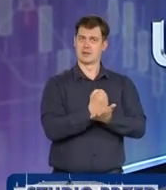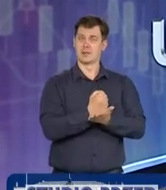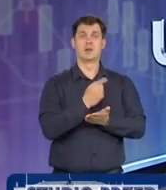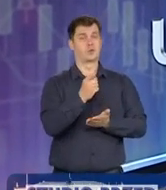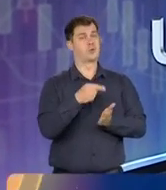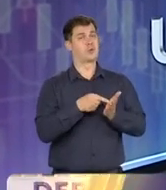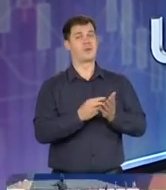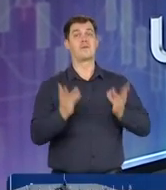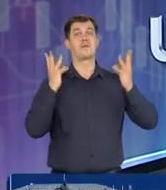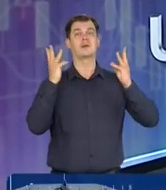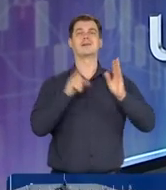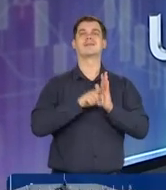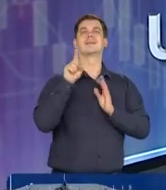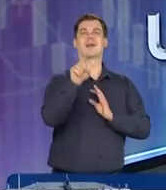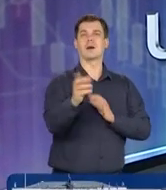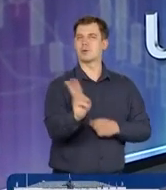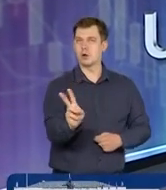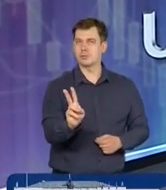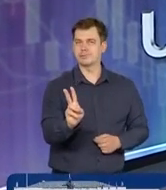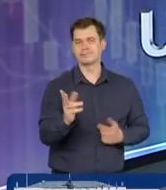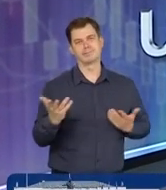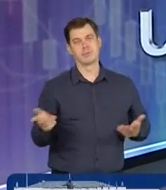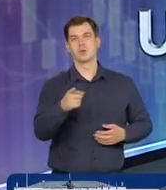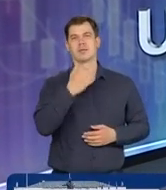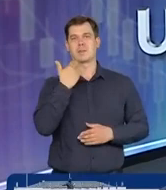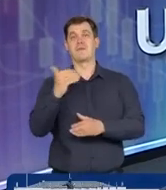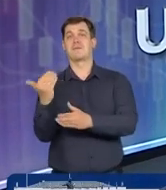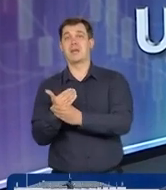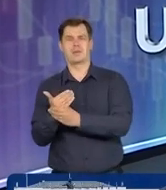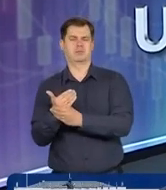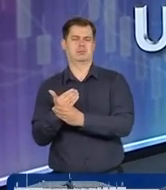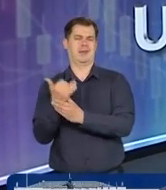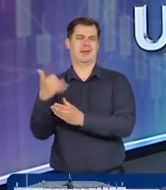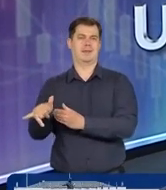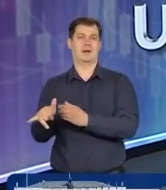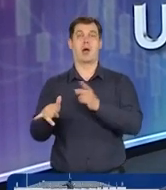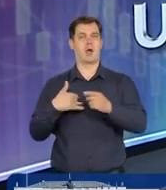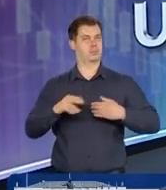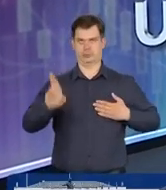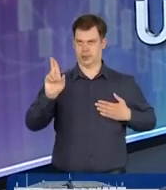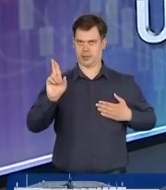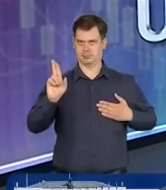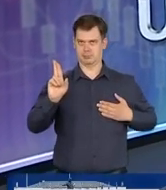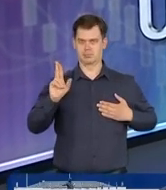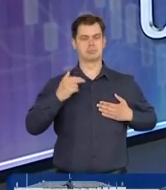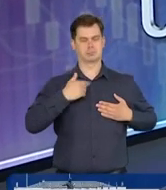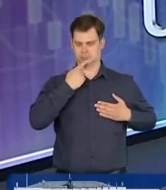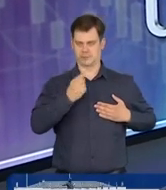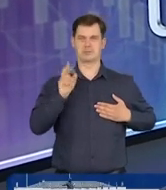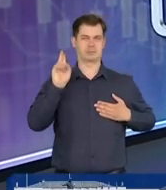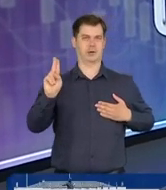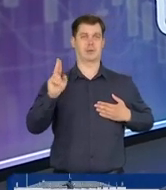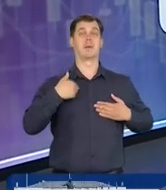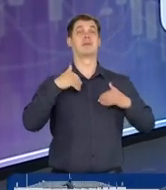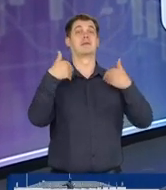co akurat jest adresowane do tych wszystkich państwa którzy nie mają działalności gospodarczej ale przysięgam obiecuje i tutaj się zaczekam że